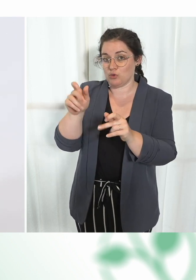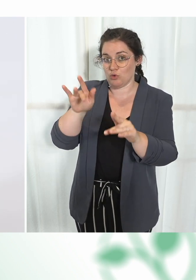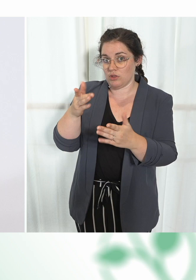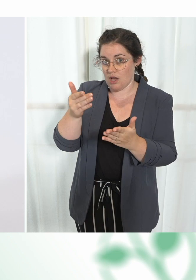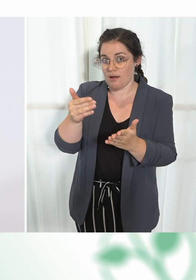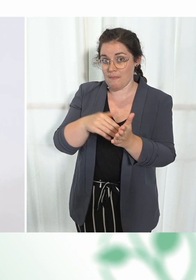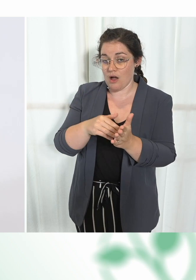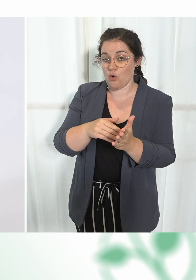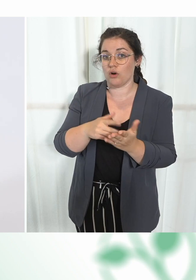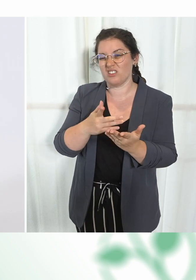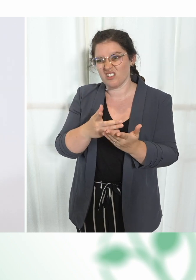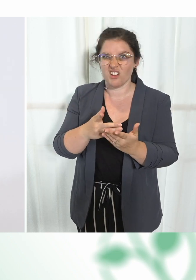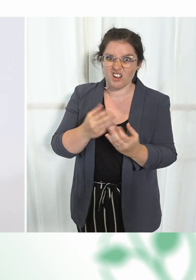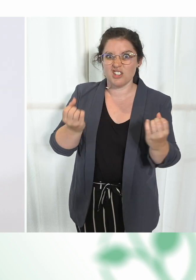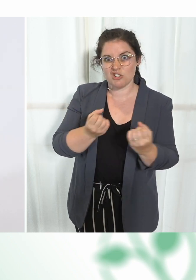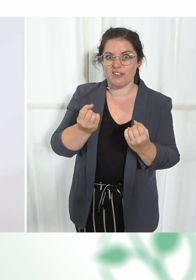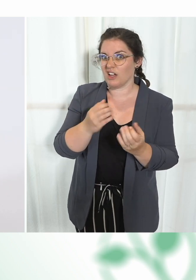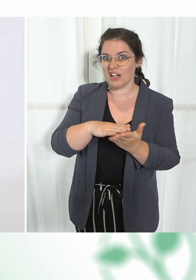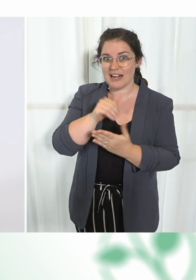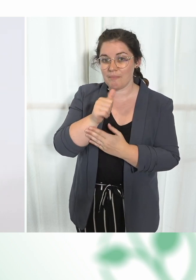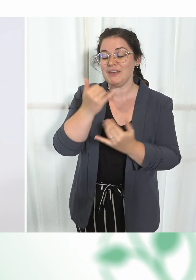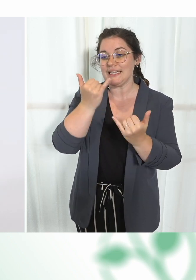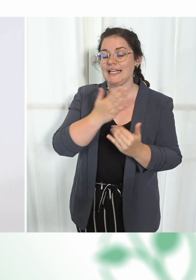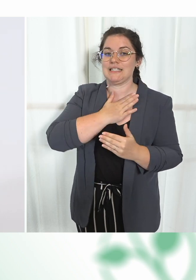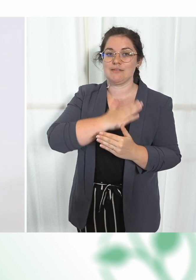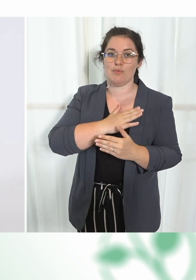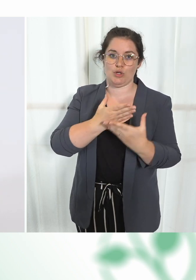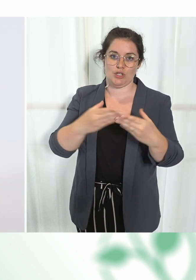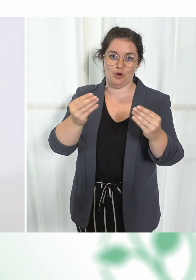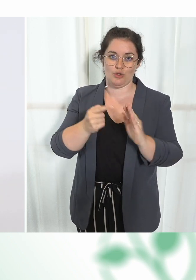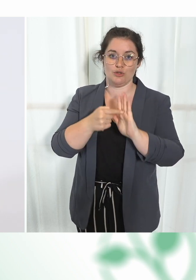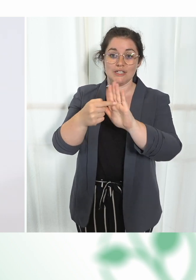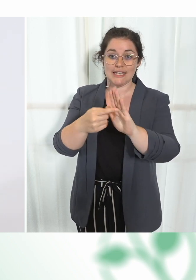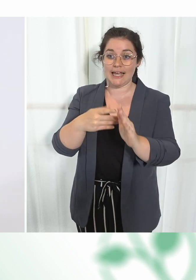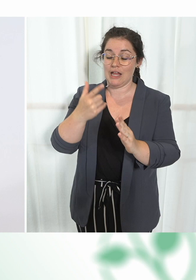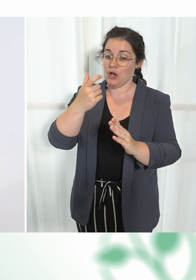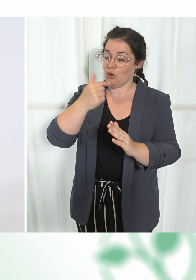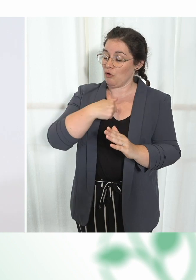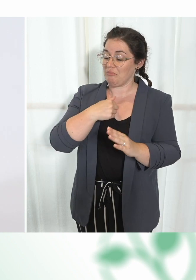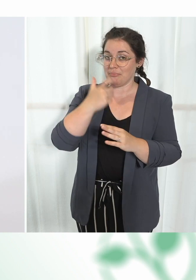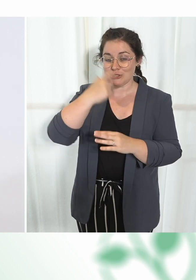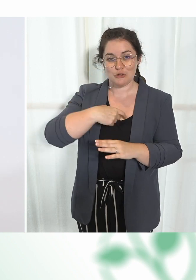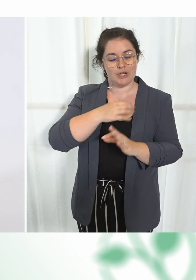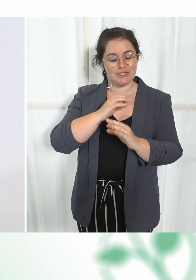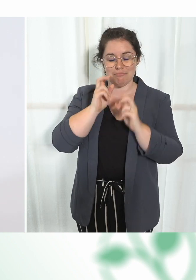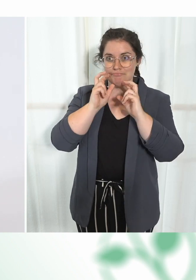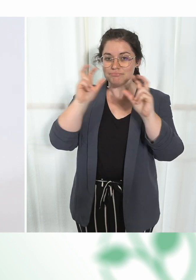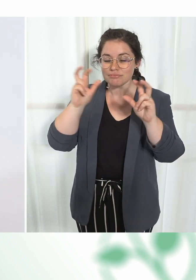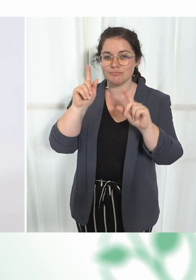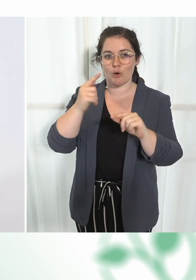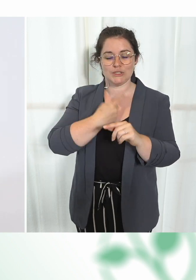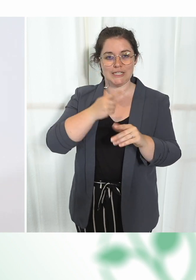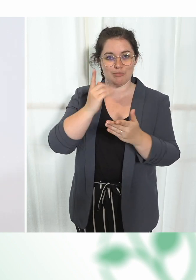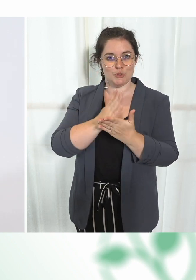boah, das ist schwierig, das wird nicht gehen. Da möchten wir jetzt eine Lösung zeigen, die mich persönlich fasziniert hat, die ich auch schon ausprobiert